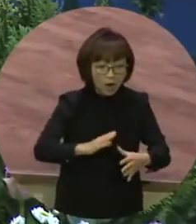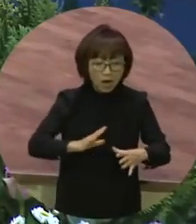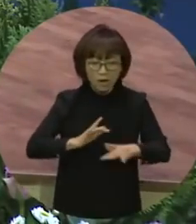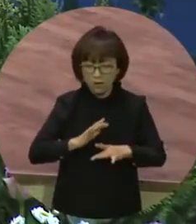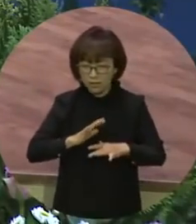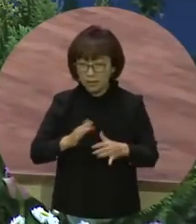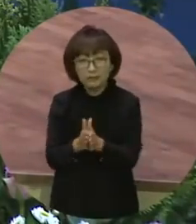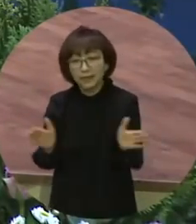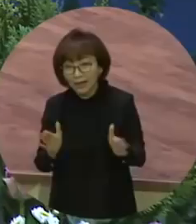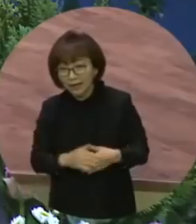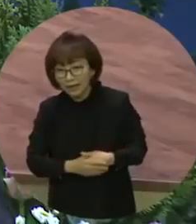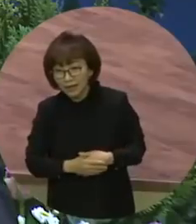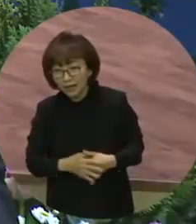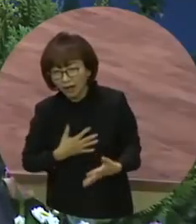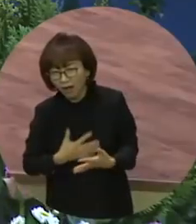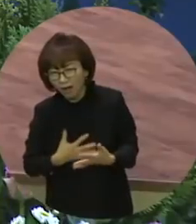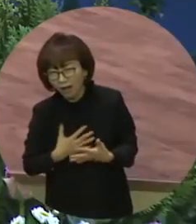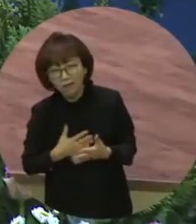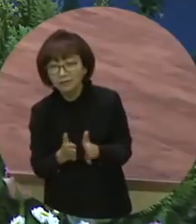순간에